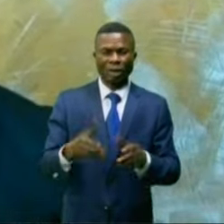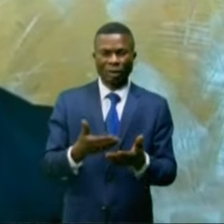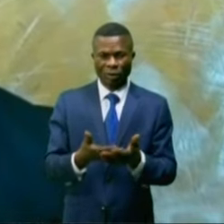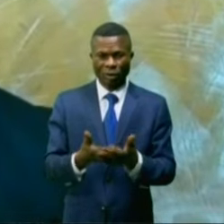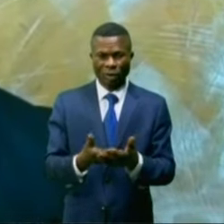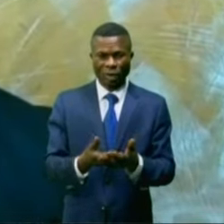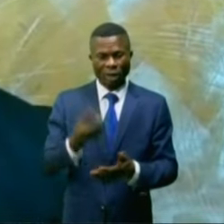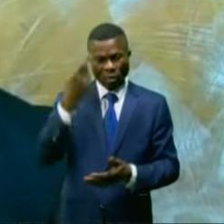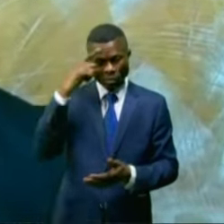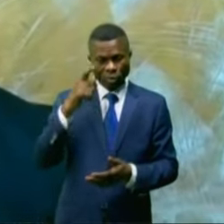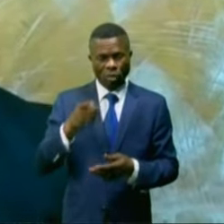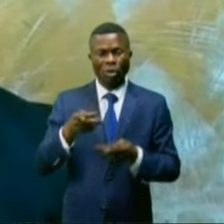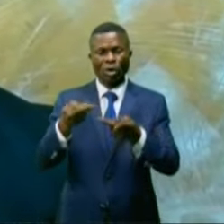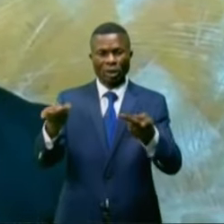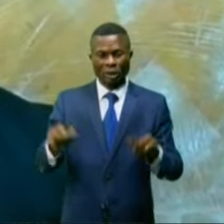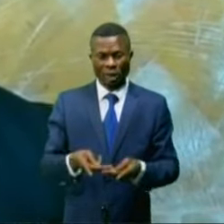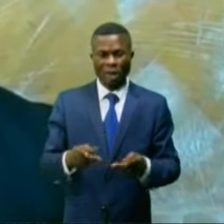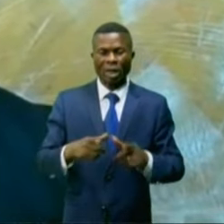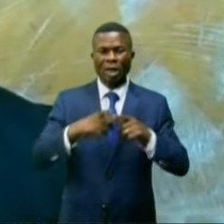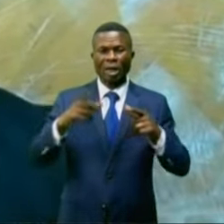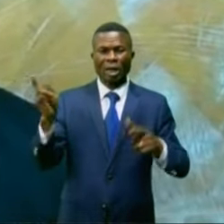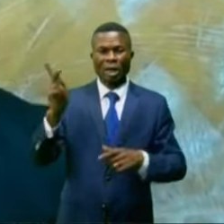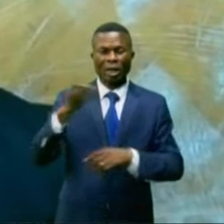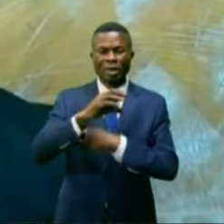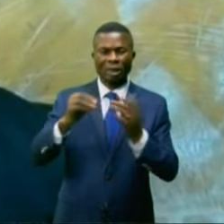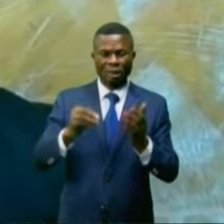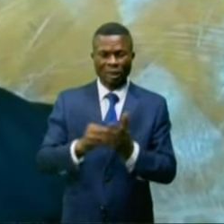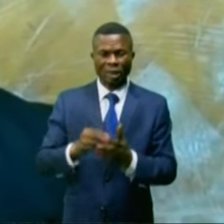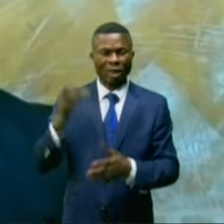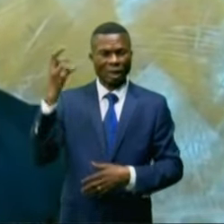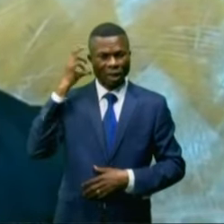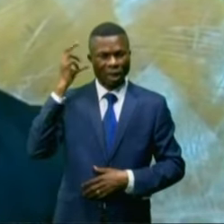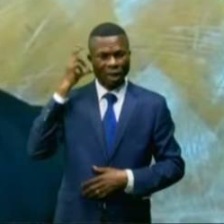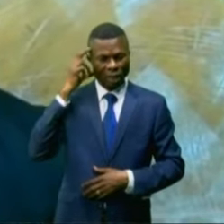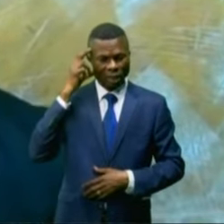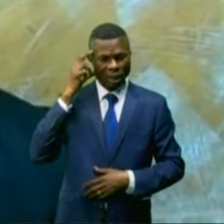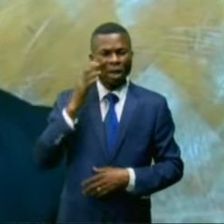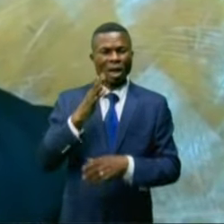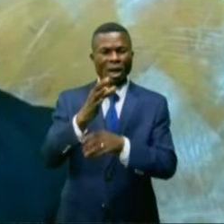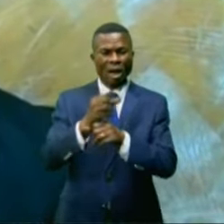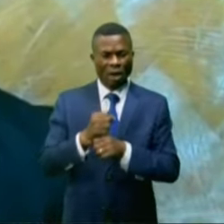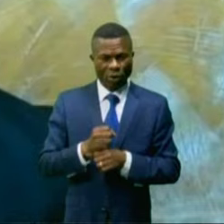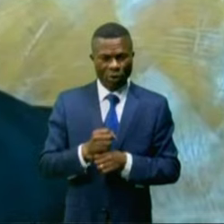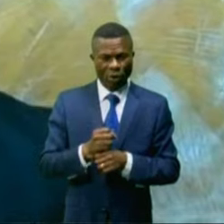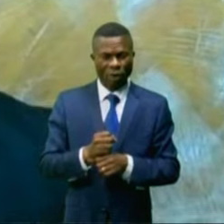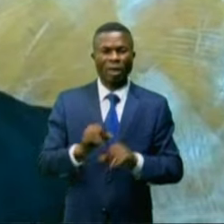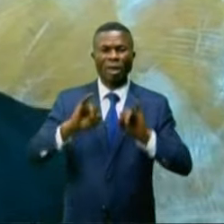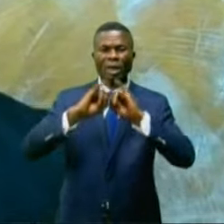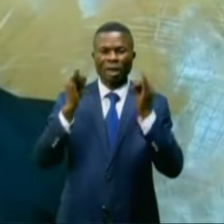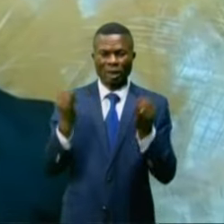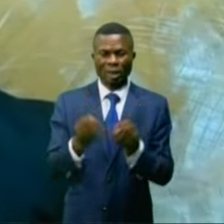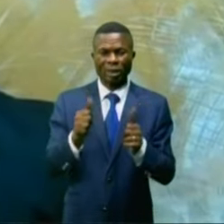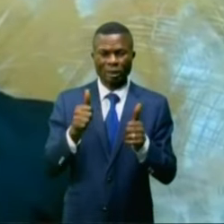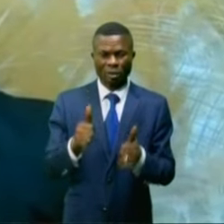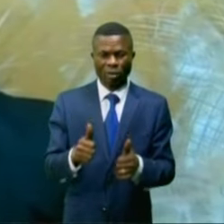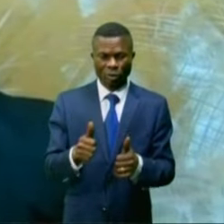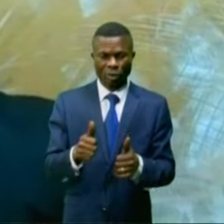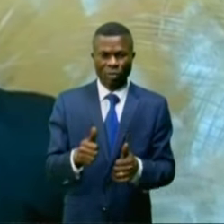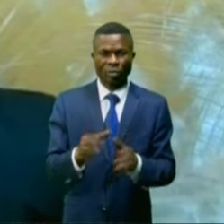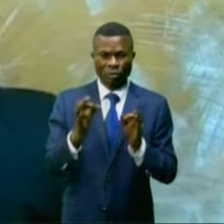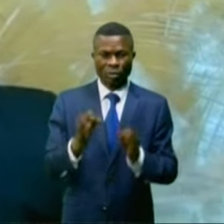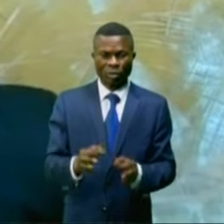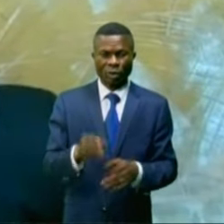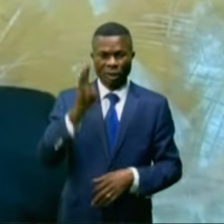que l'espace du Kasaï central puisse accéder réellement à l'industrialisation. Plus ou moins